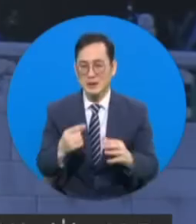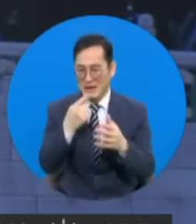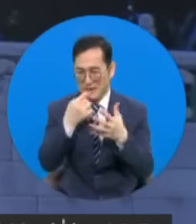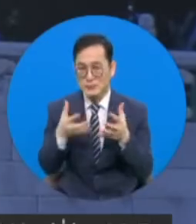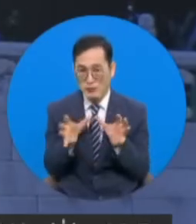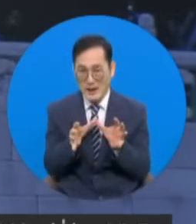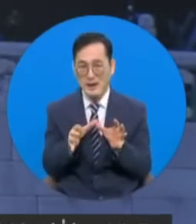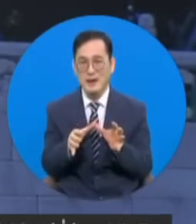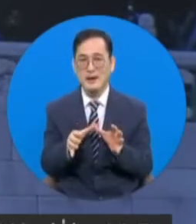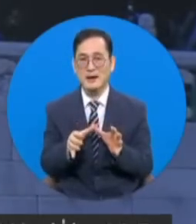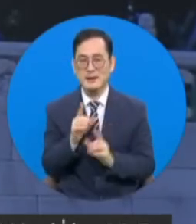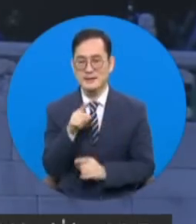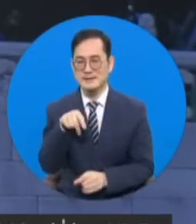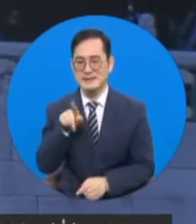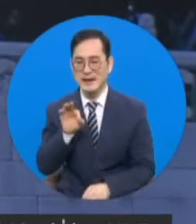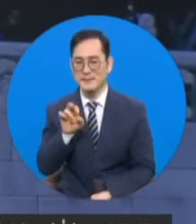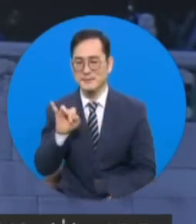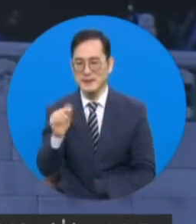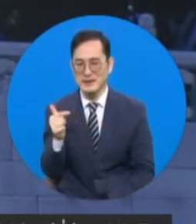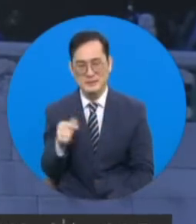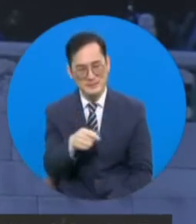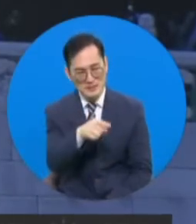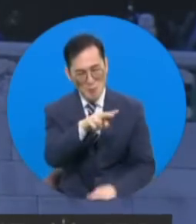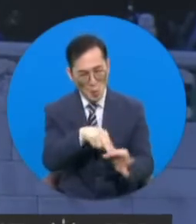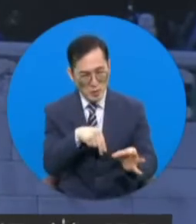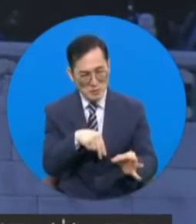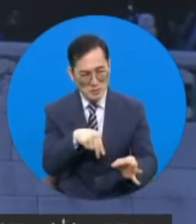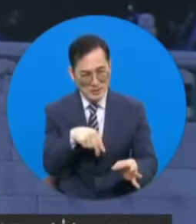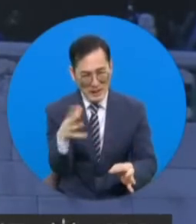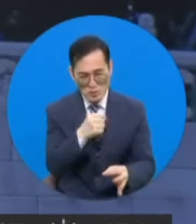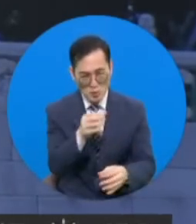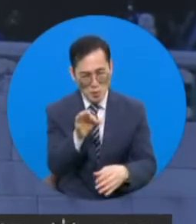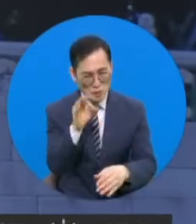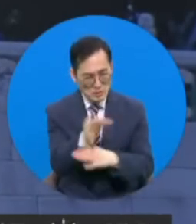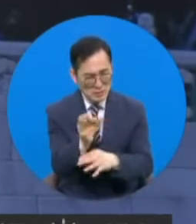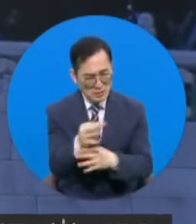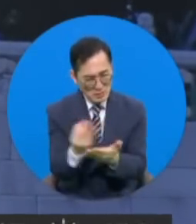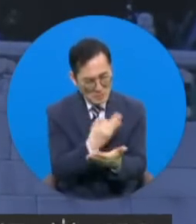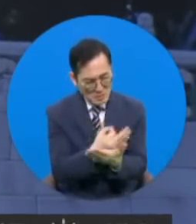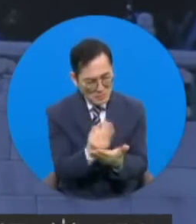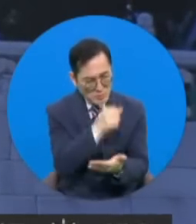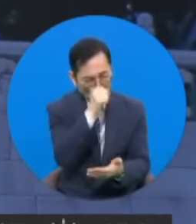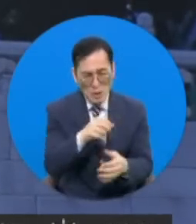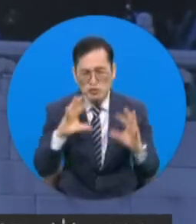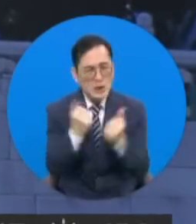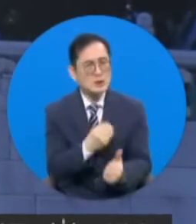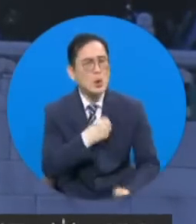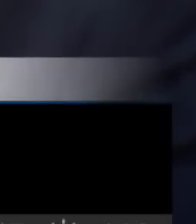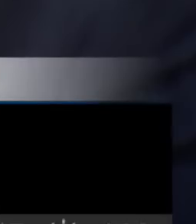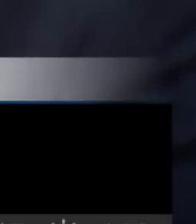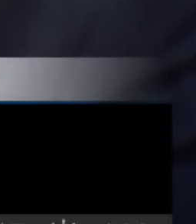이상민 의원은 코인으로 돈 벌지 왜 국회의원을 하냐라는 비판까지 내놓았습니다